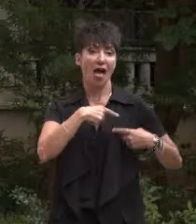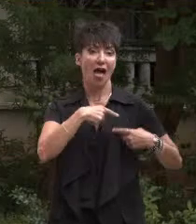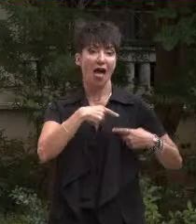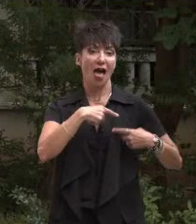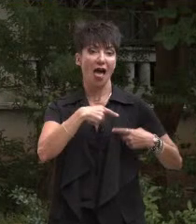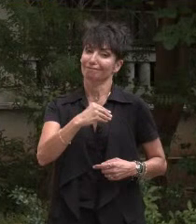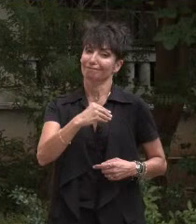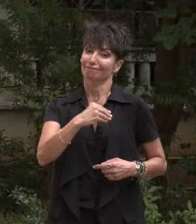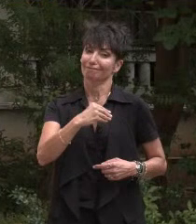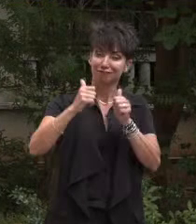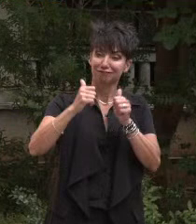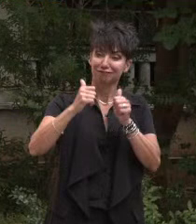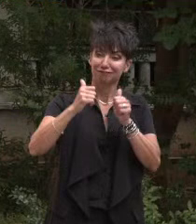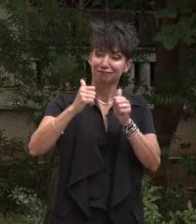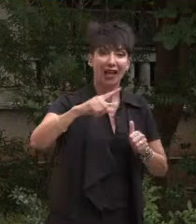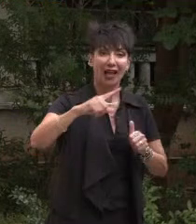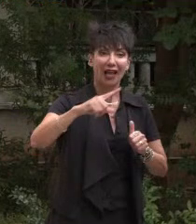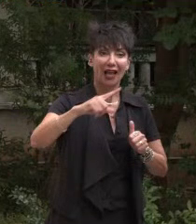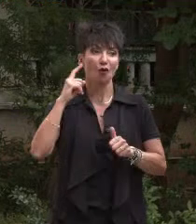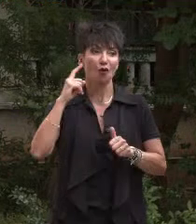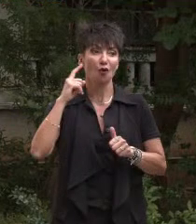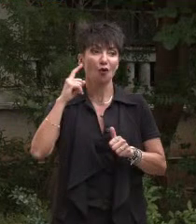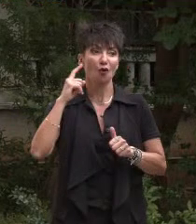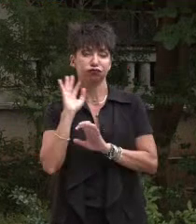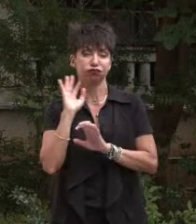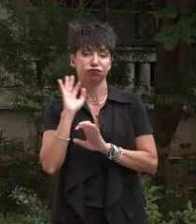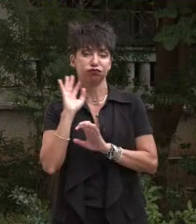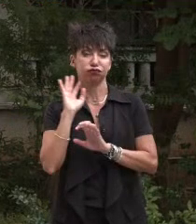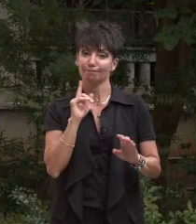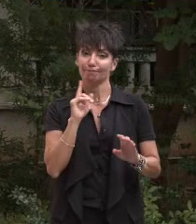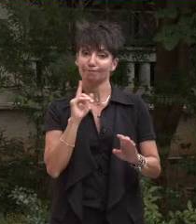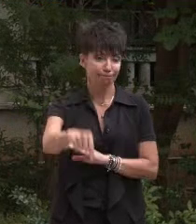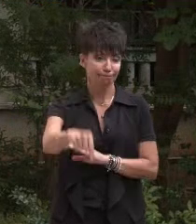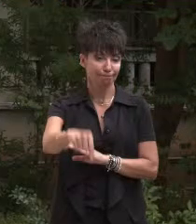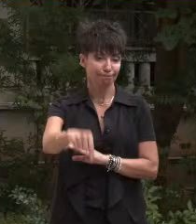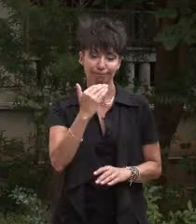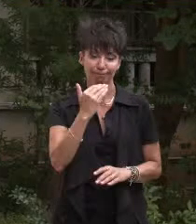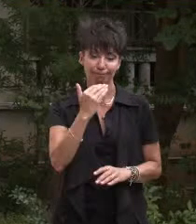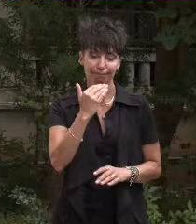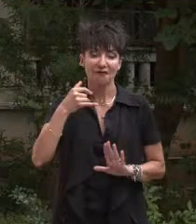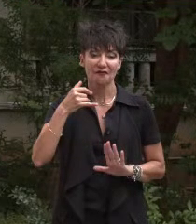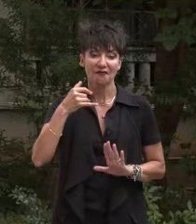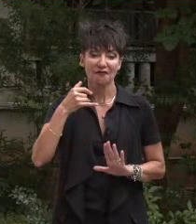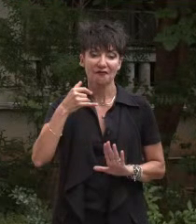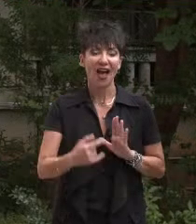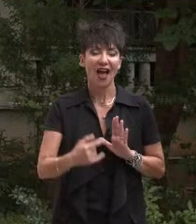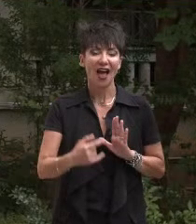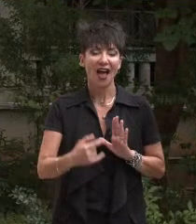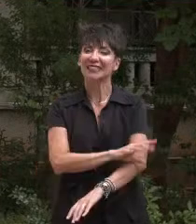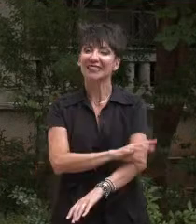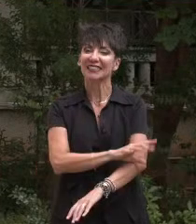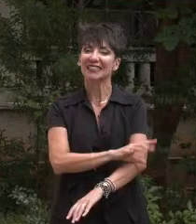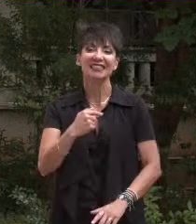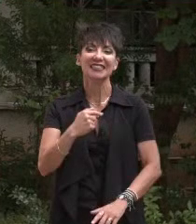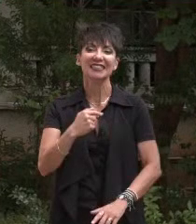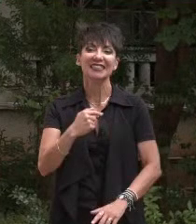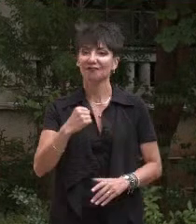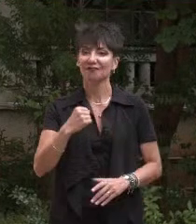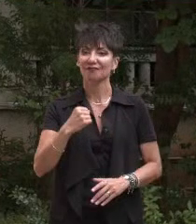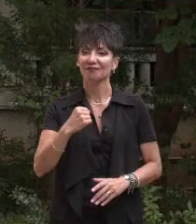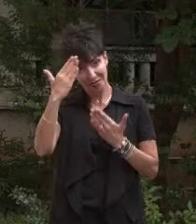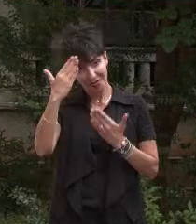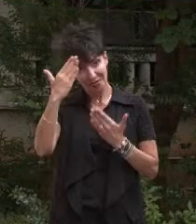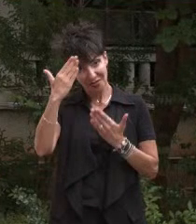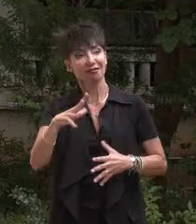Λυπούμαστε που λόγω απόστασης και δυσκολιών εξαιτίας της πανδημίας δεν μπορούμε σήμερα να είμαστε κοντά σας. Με βαθιά συγκίνηση και ευγνωμοσύνη, δεχόμαστε την τιμητική διάκριση